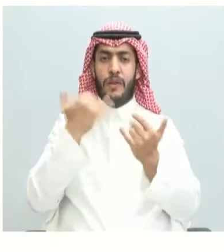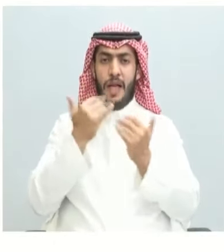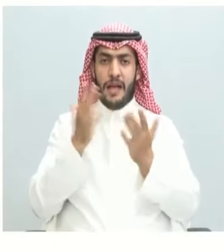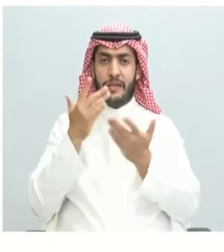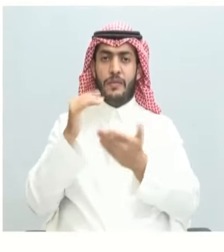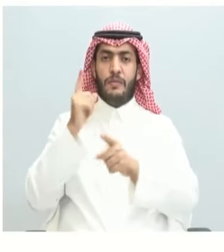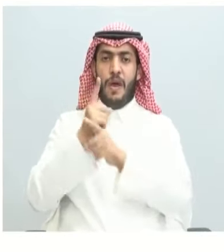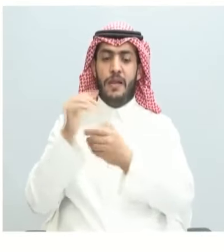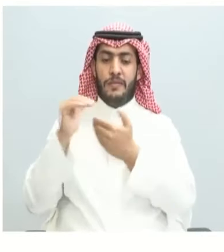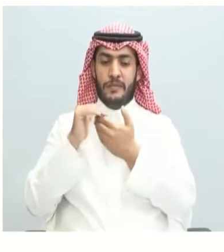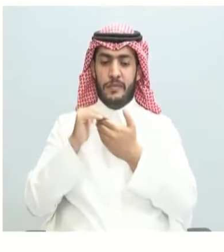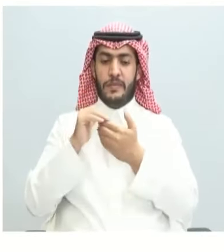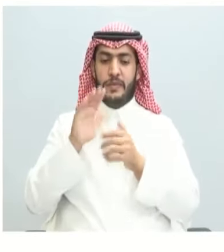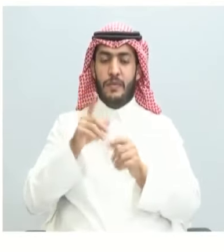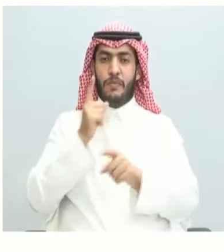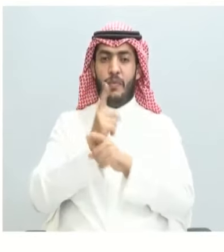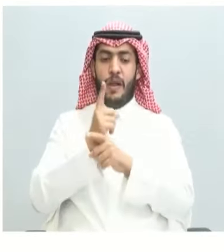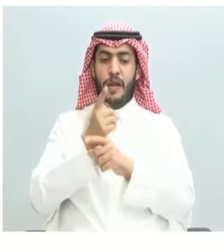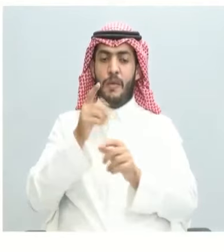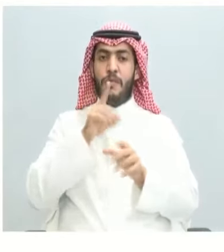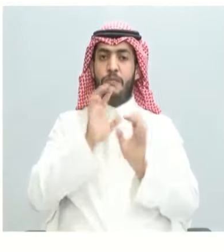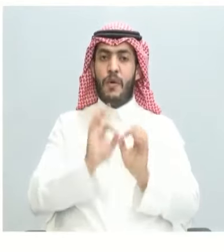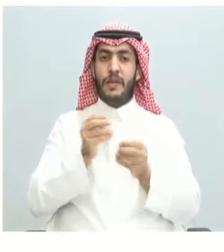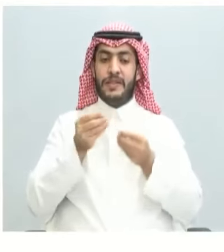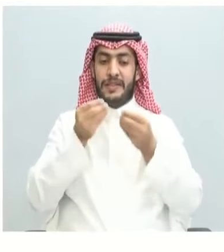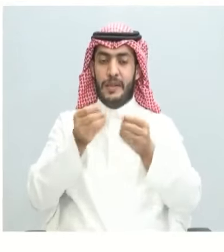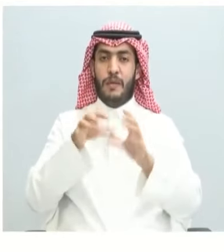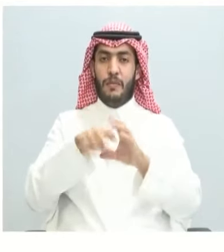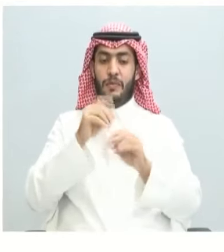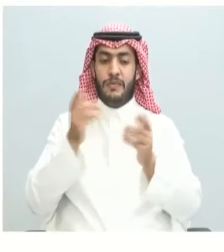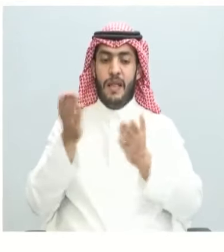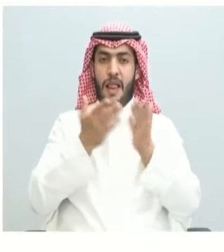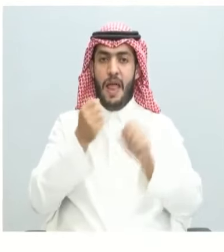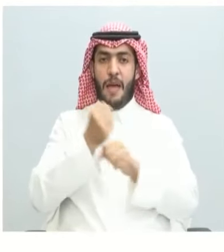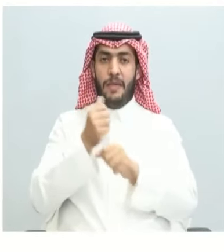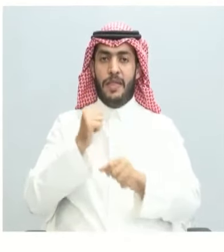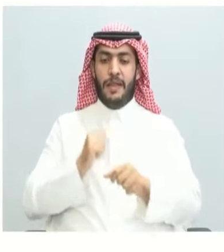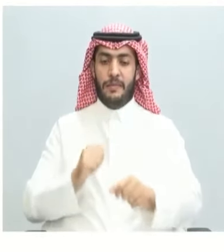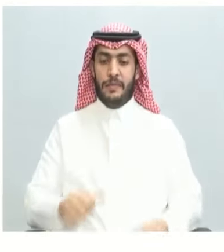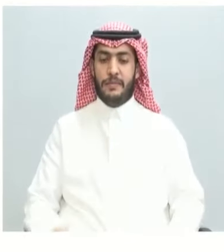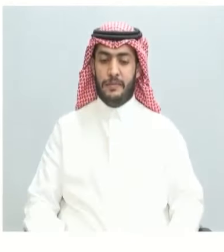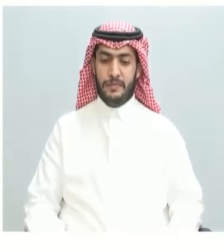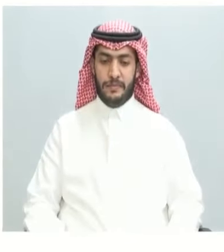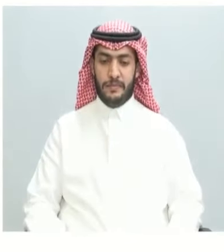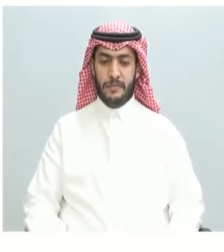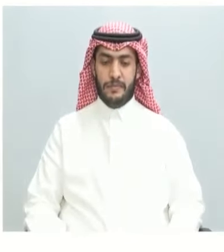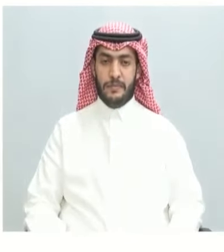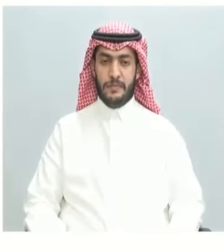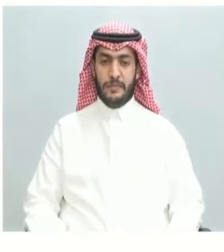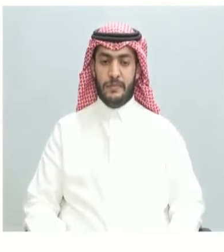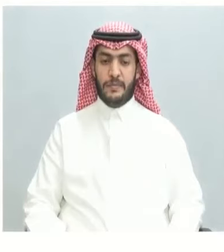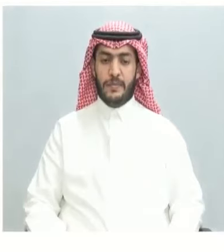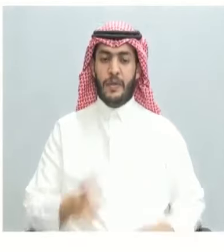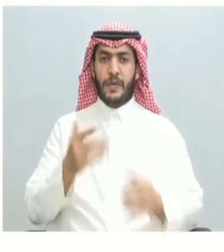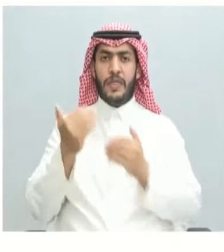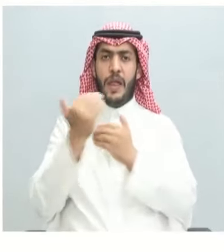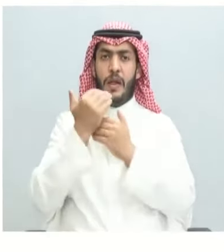حاجه اليها طبعا يحدد المعلم موعد لتسنيم المشروع ومناقشه اعمال الطلبه طيب ماذا